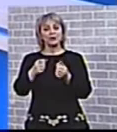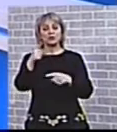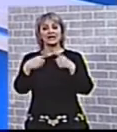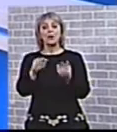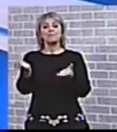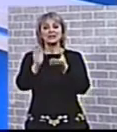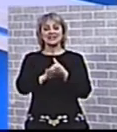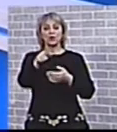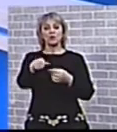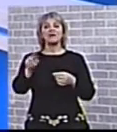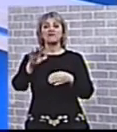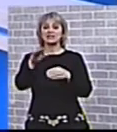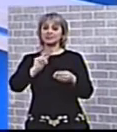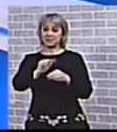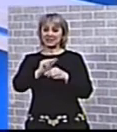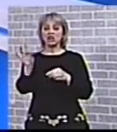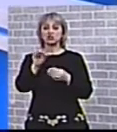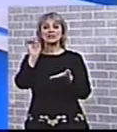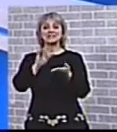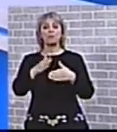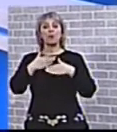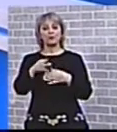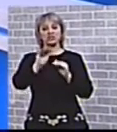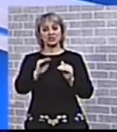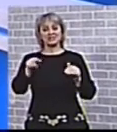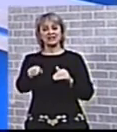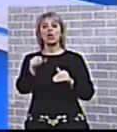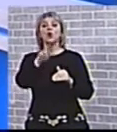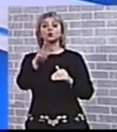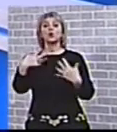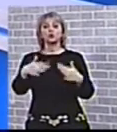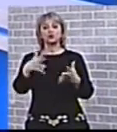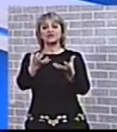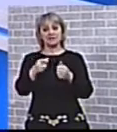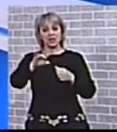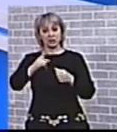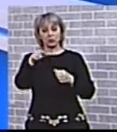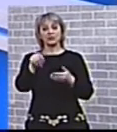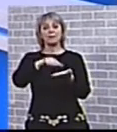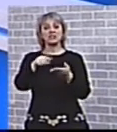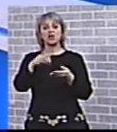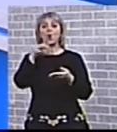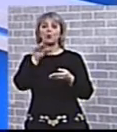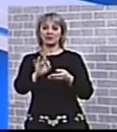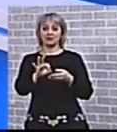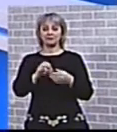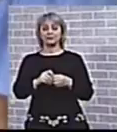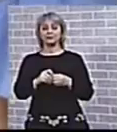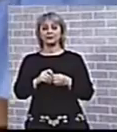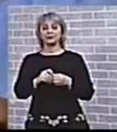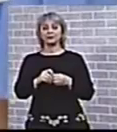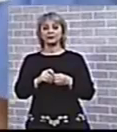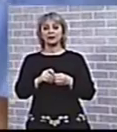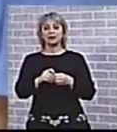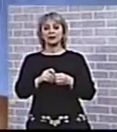родителей познакомили с воспитанниками Ростовского центра помощи детям. А те, кто уже усыновил ребенка, поделились опытом.